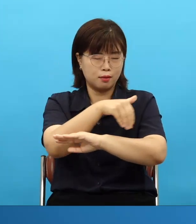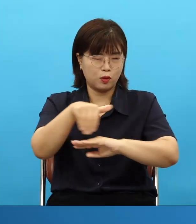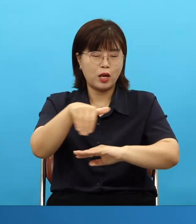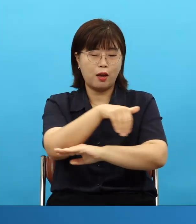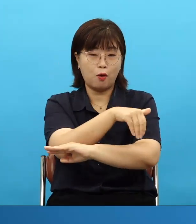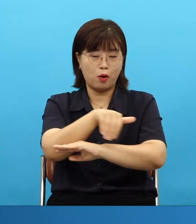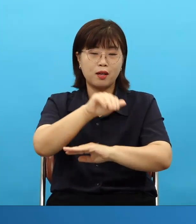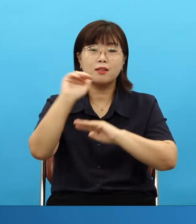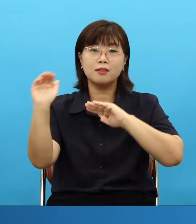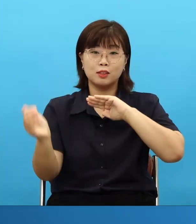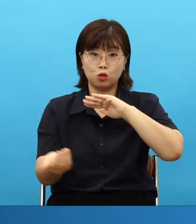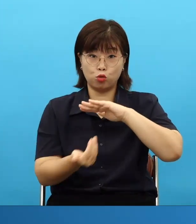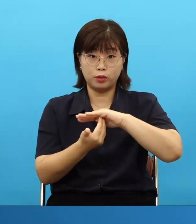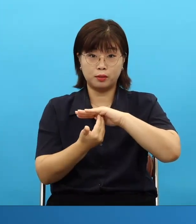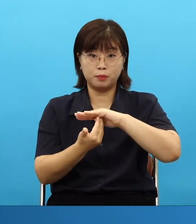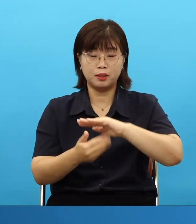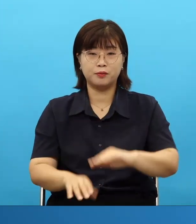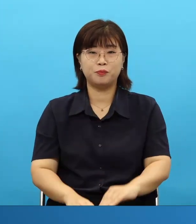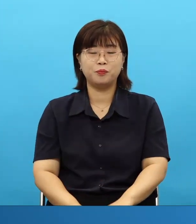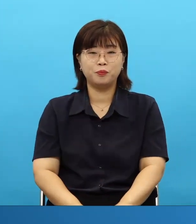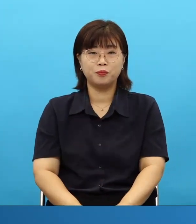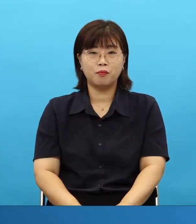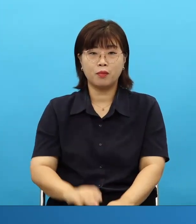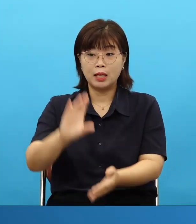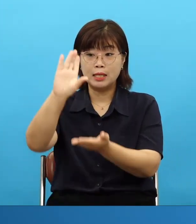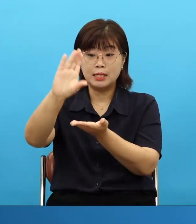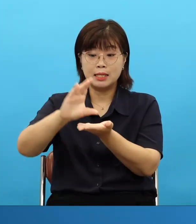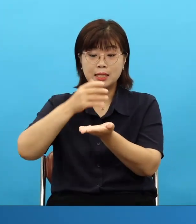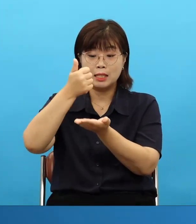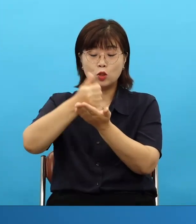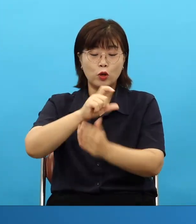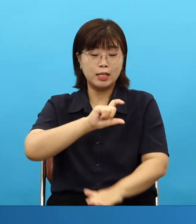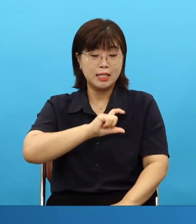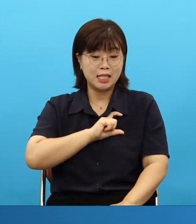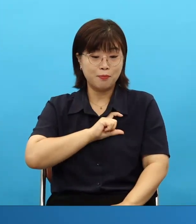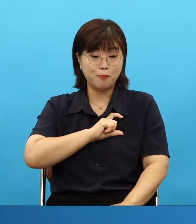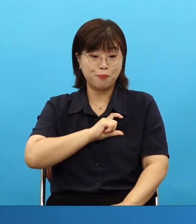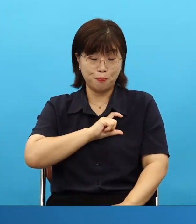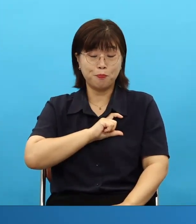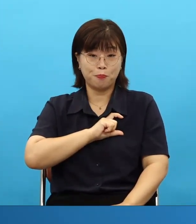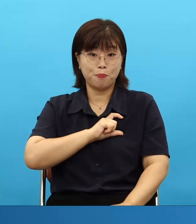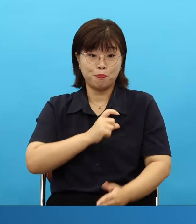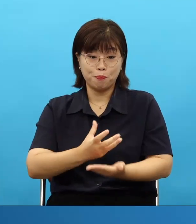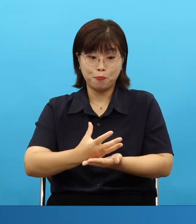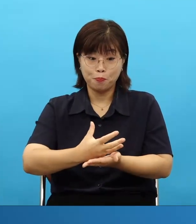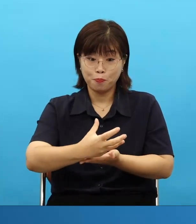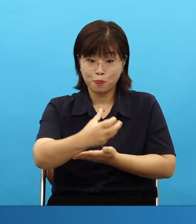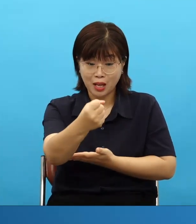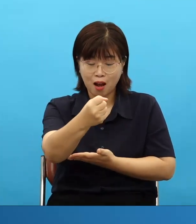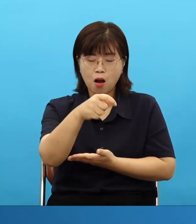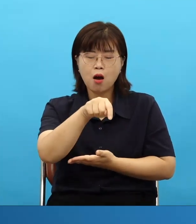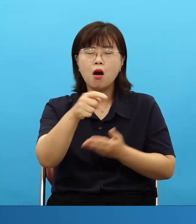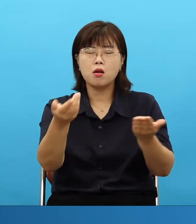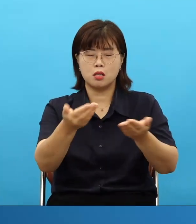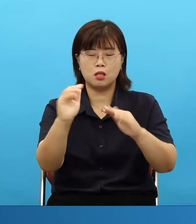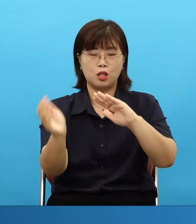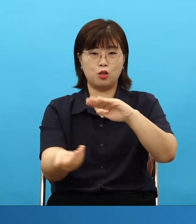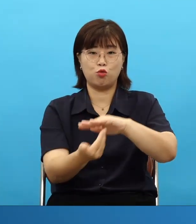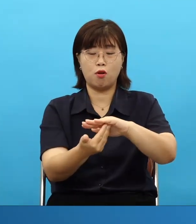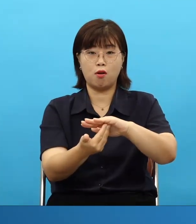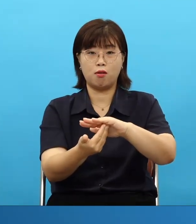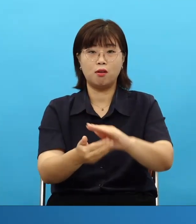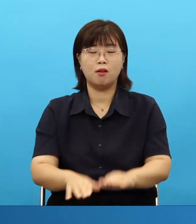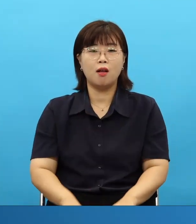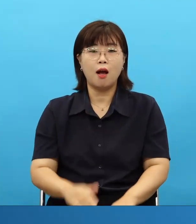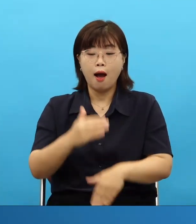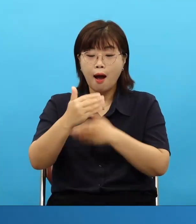us. 그리스도 이름으로 이 축복을 누리게 하겠다. And by the name of Christ, he will allow 왜? us to enjoy this 하나님의 blessing. 절대 방법이에요.